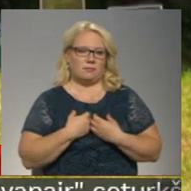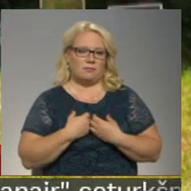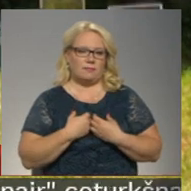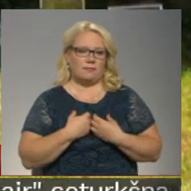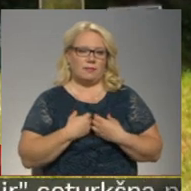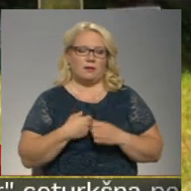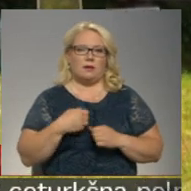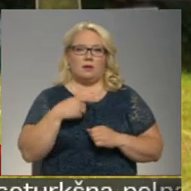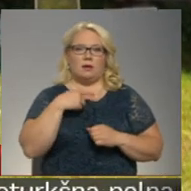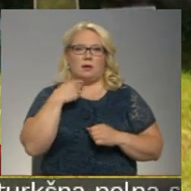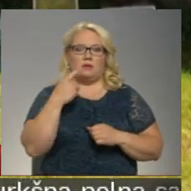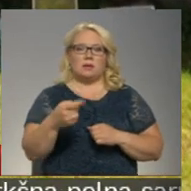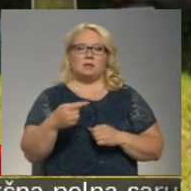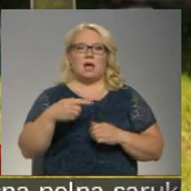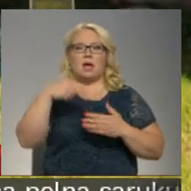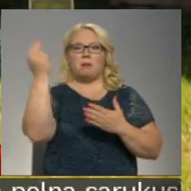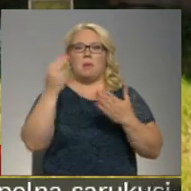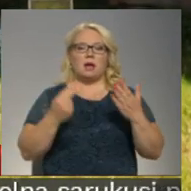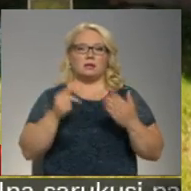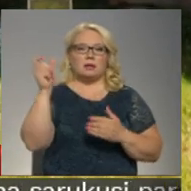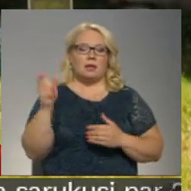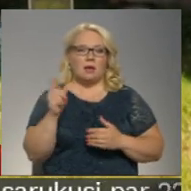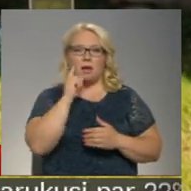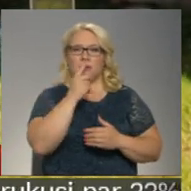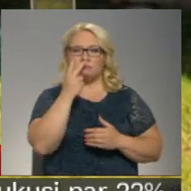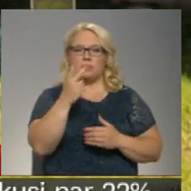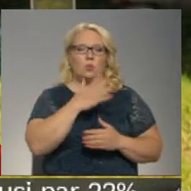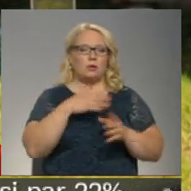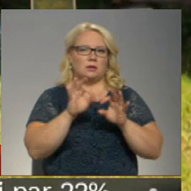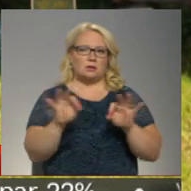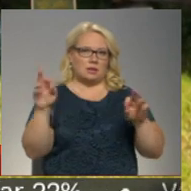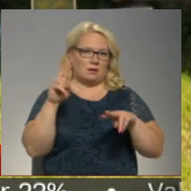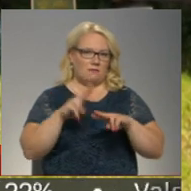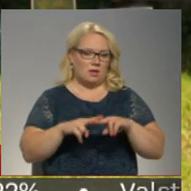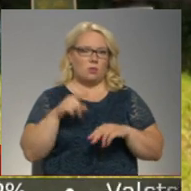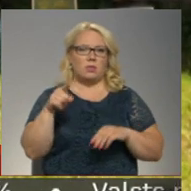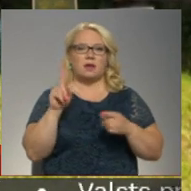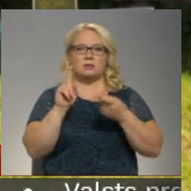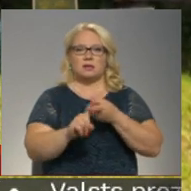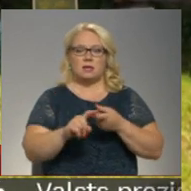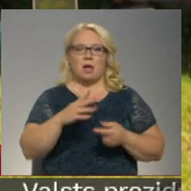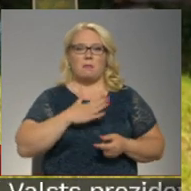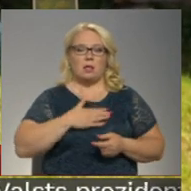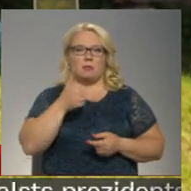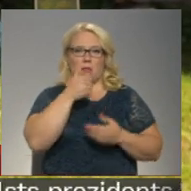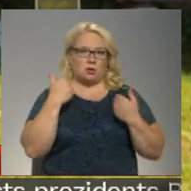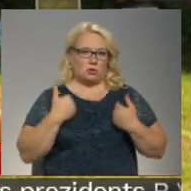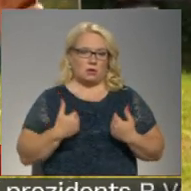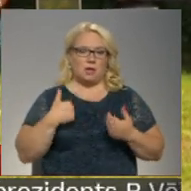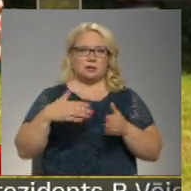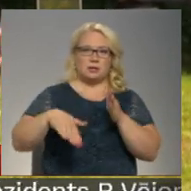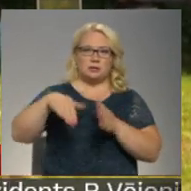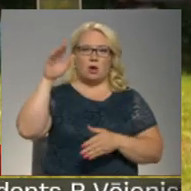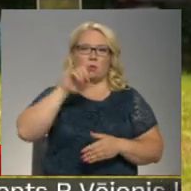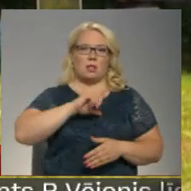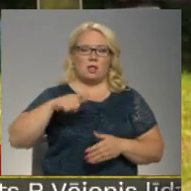Zglēdam hudožnika ir toši živopisnā. Ar mākslinieku acīm raugoties, šī ir ļoti skaista vieta, un tā ir saistīta arī ar mani personīgi. Es izaugu